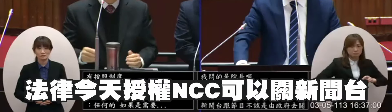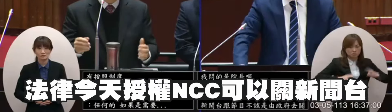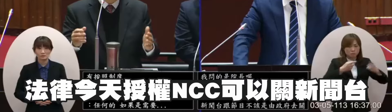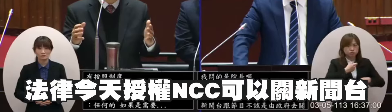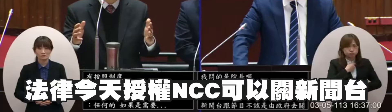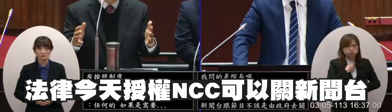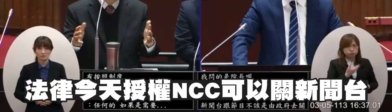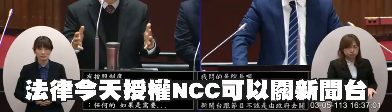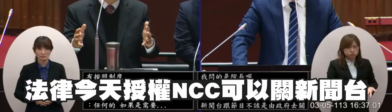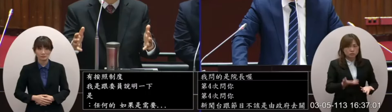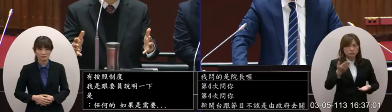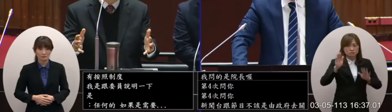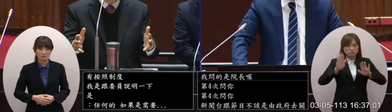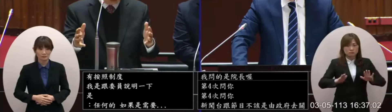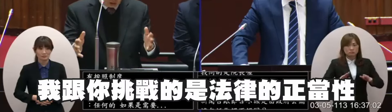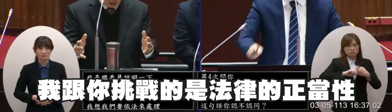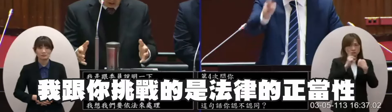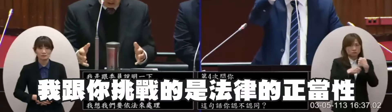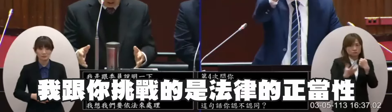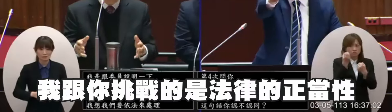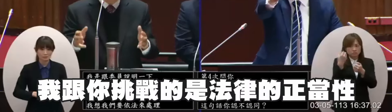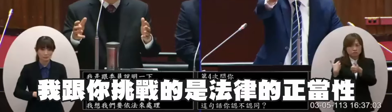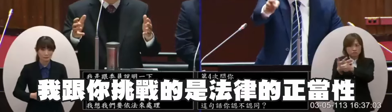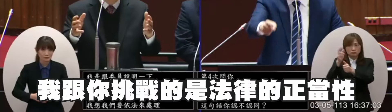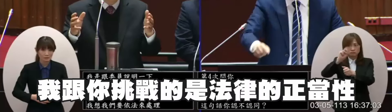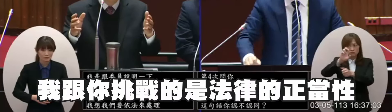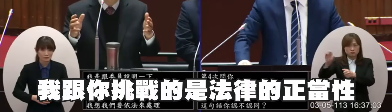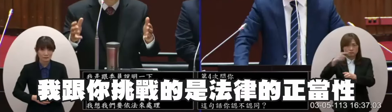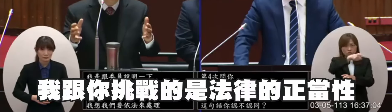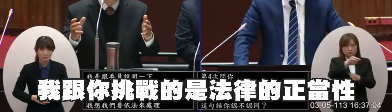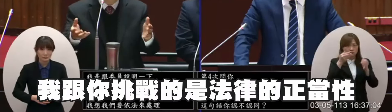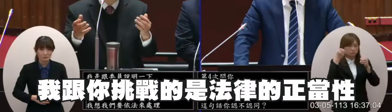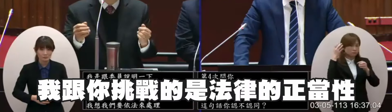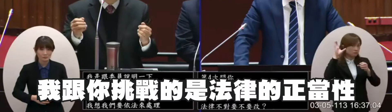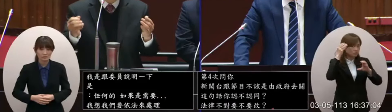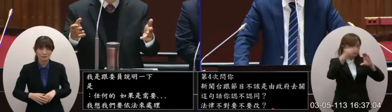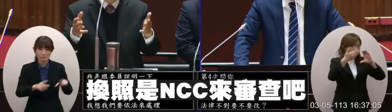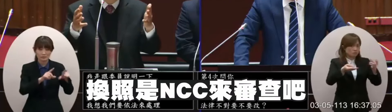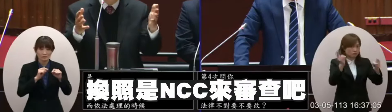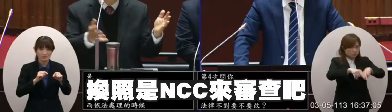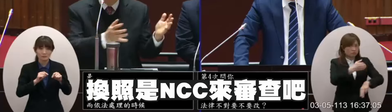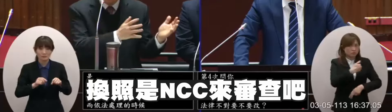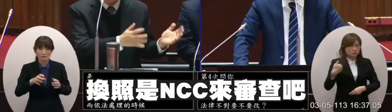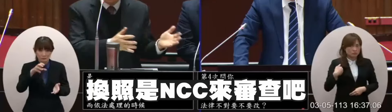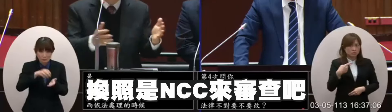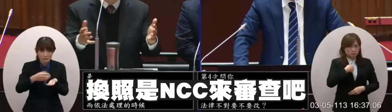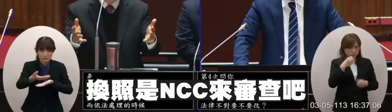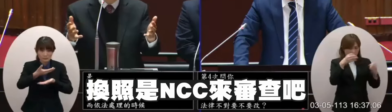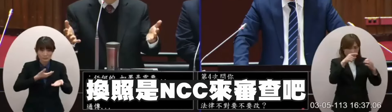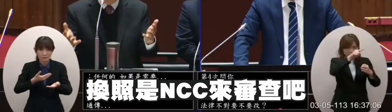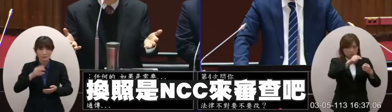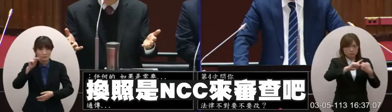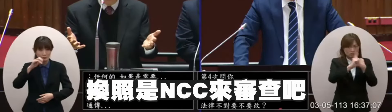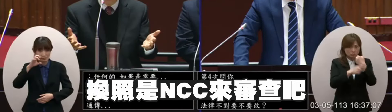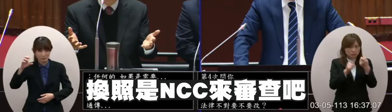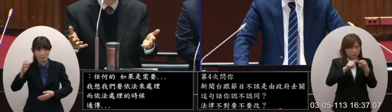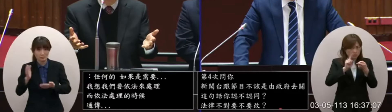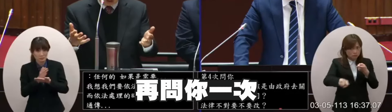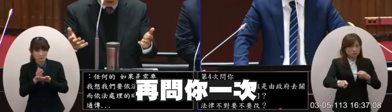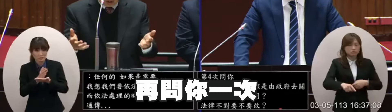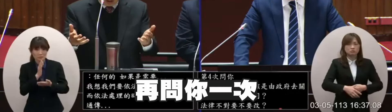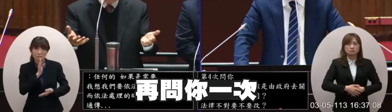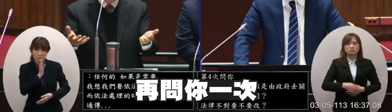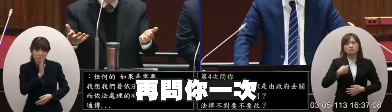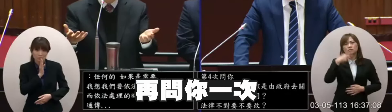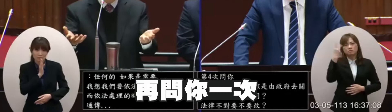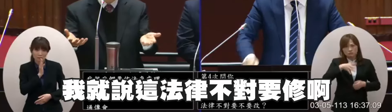NCC 可以关新闻台，我跟你挑战的就是法律的正当性。 换照是 NCC 来审查嘛？ 所